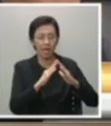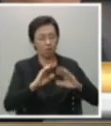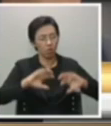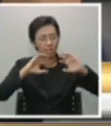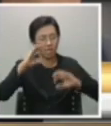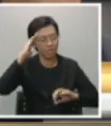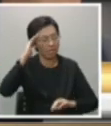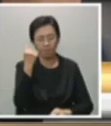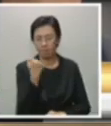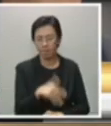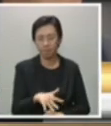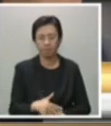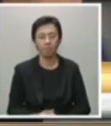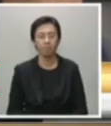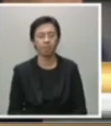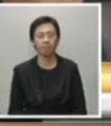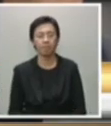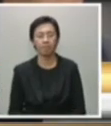างราชการ